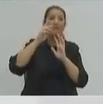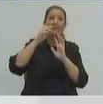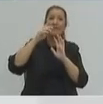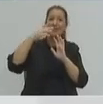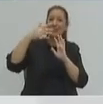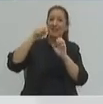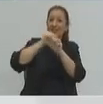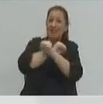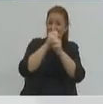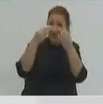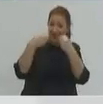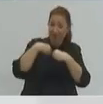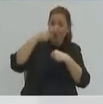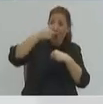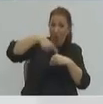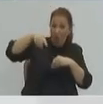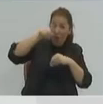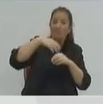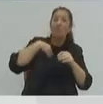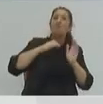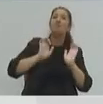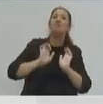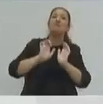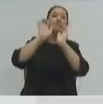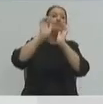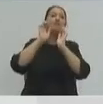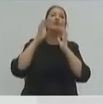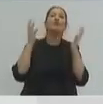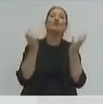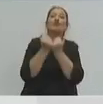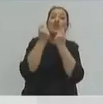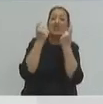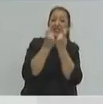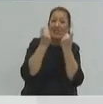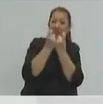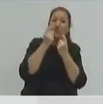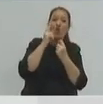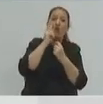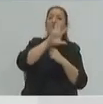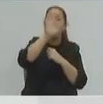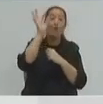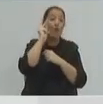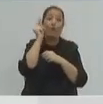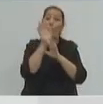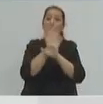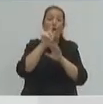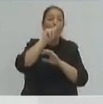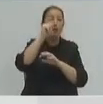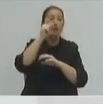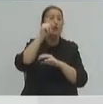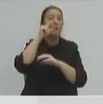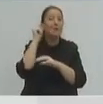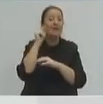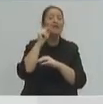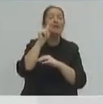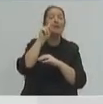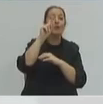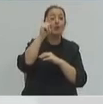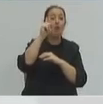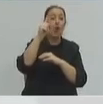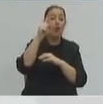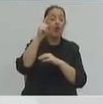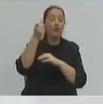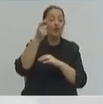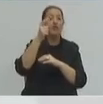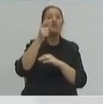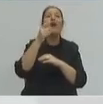milletimizin nasıl bir kurtuluş savaşı gösterdiği unutulmamalıdır. 19 Mayıs 1919'da Gazi Mustafa